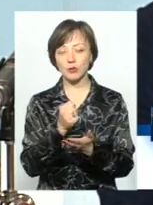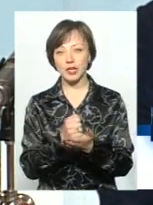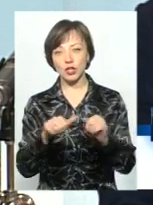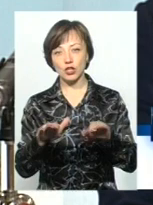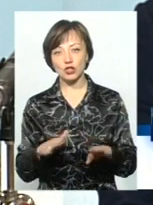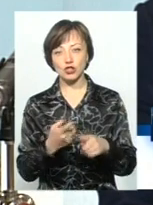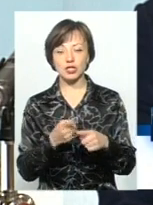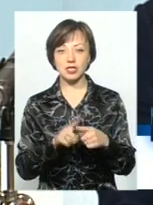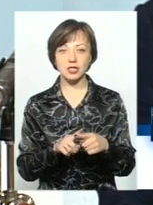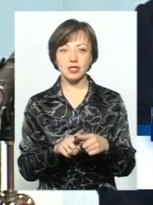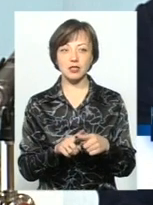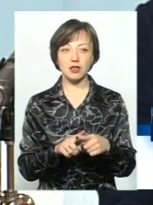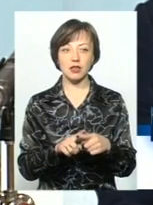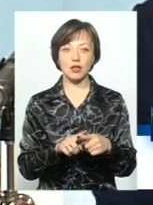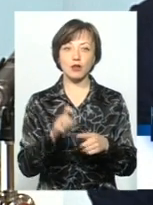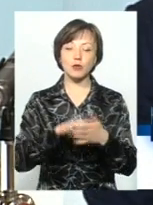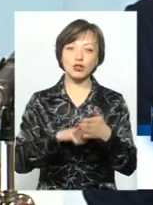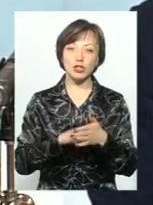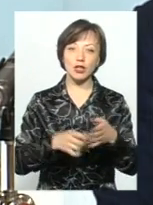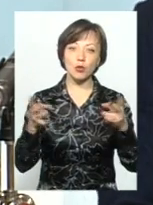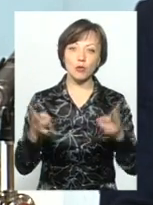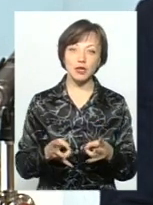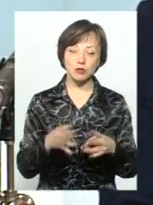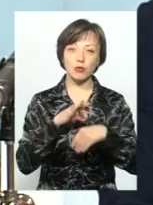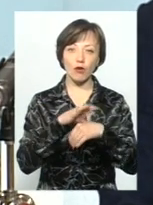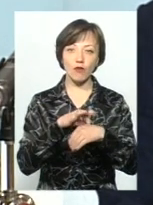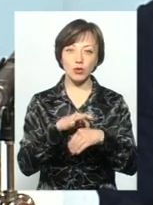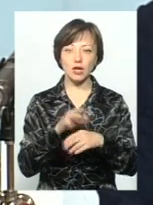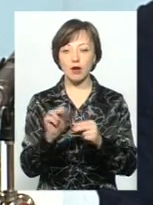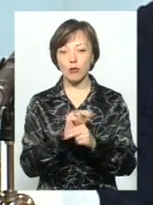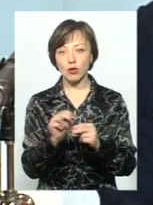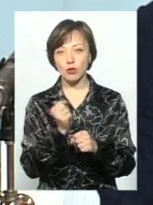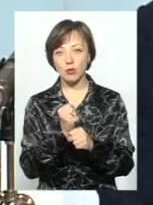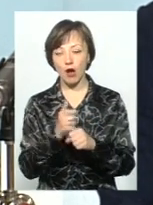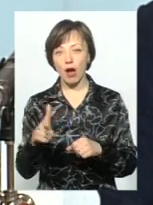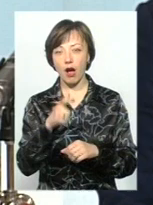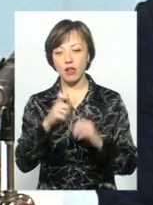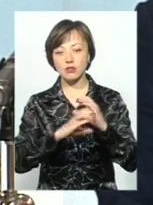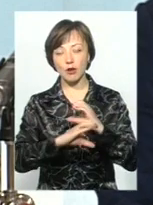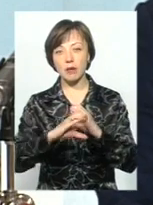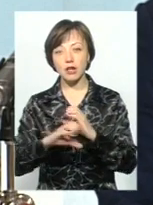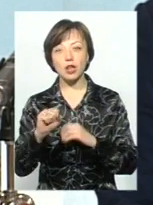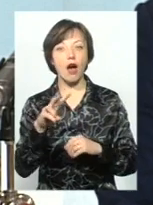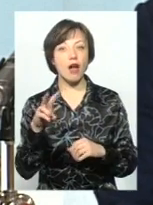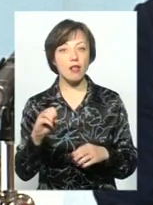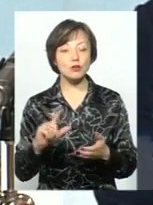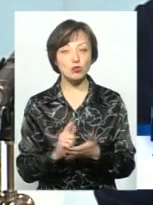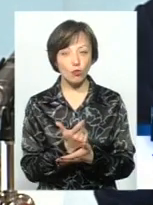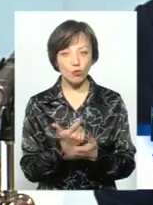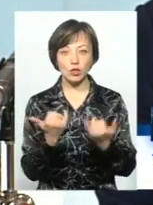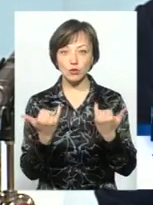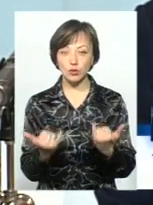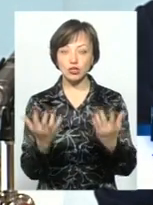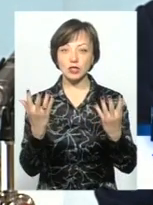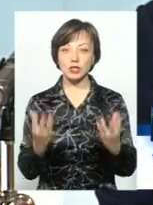це викликано необхідністю проводити ремонтні роботи на газових мережах. Але, знову ж таки, на